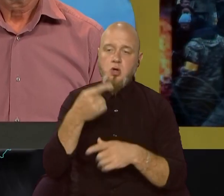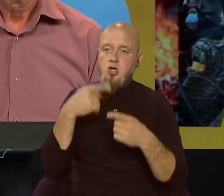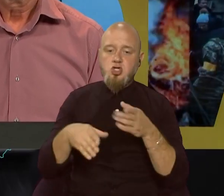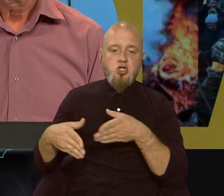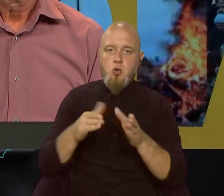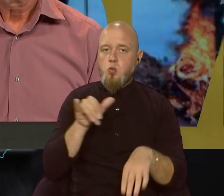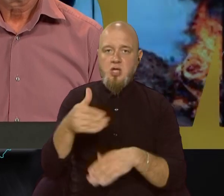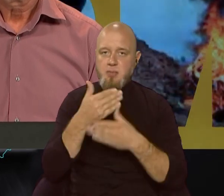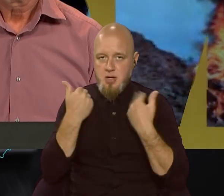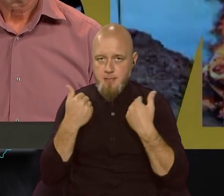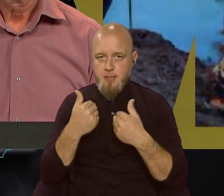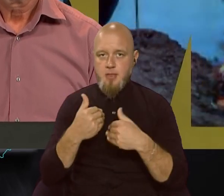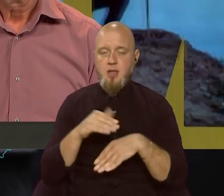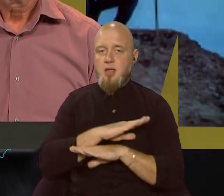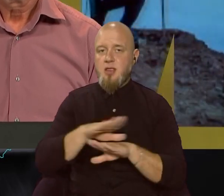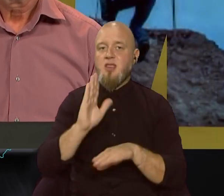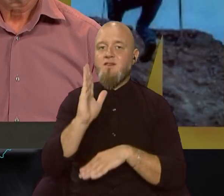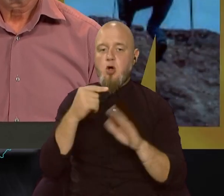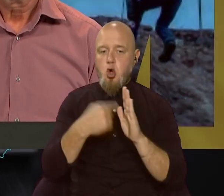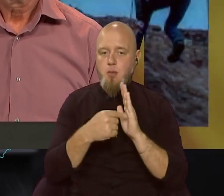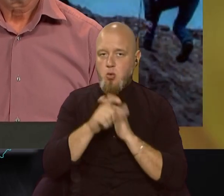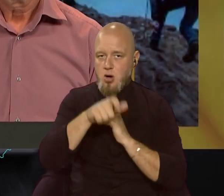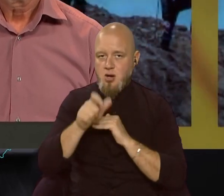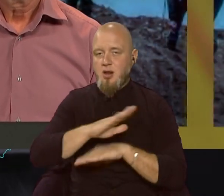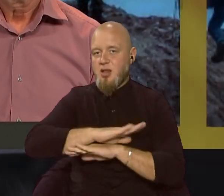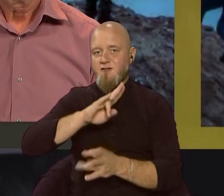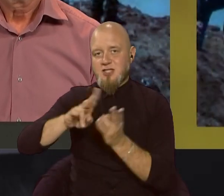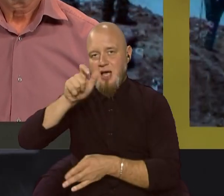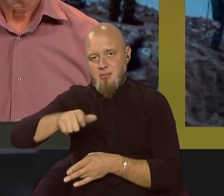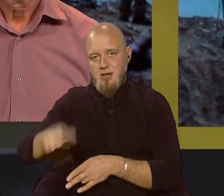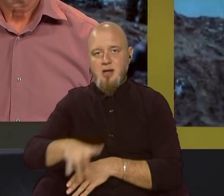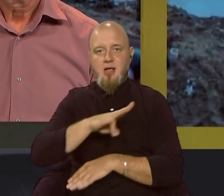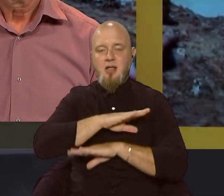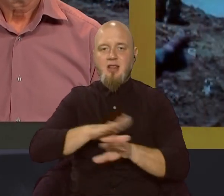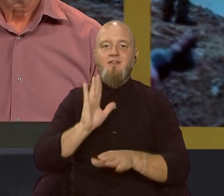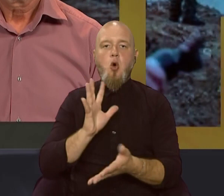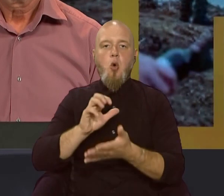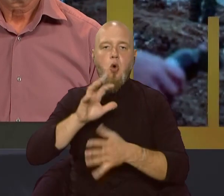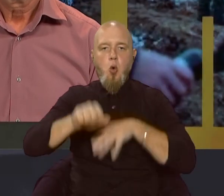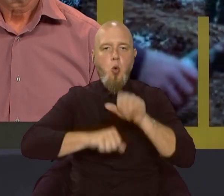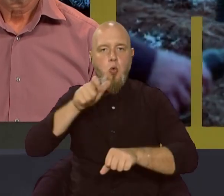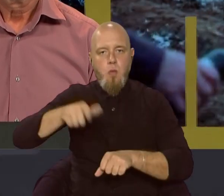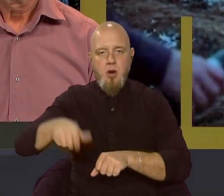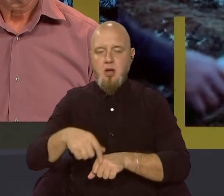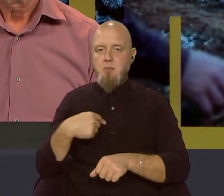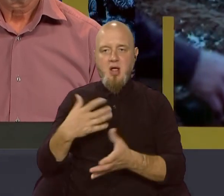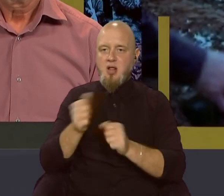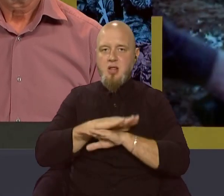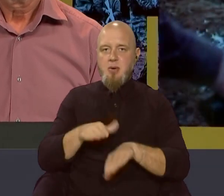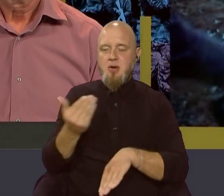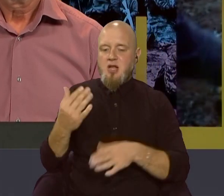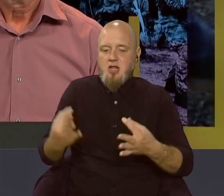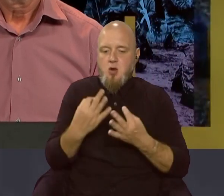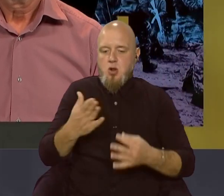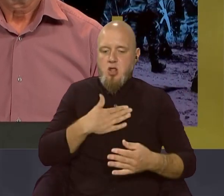в них немає ні в колаборантів, ні в загарбників, ні в окупантів. Ми не приймемо їх ніколи